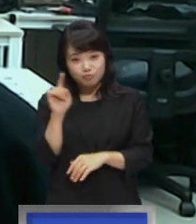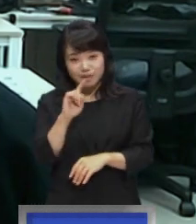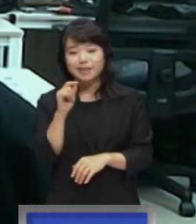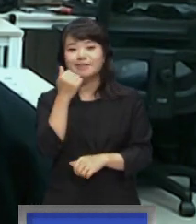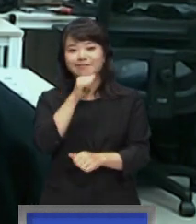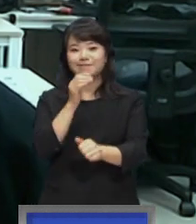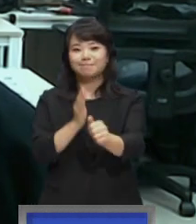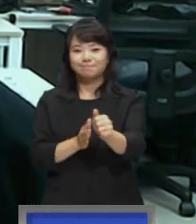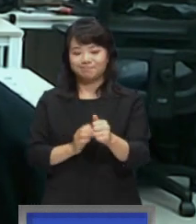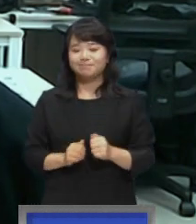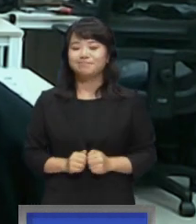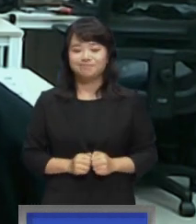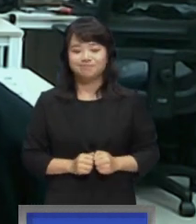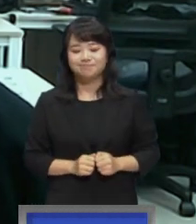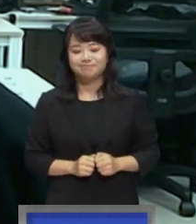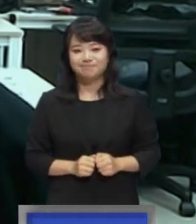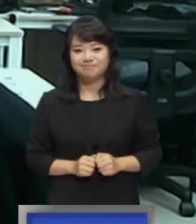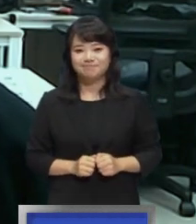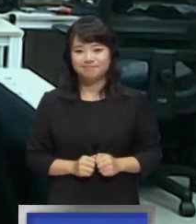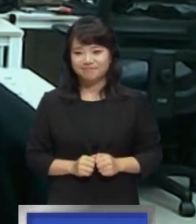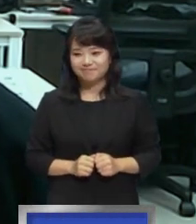있는지부터 소개를 좀 해주시죠.